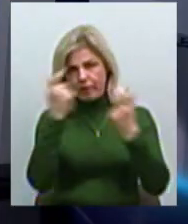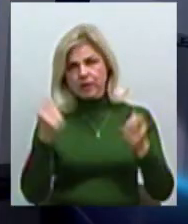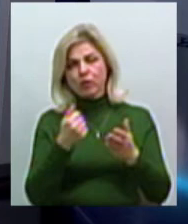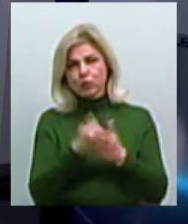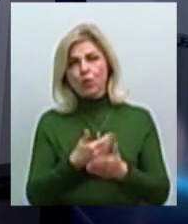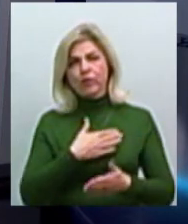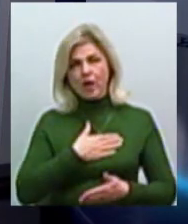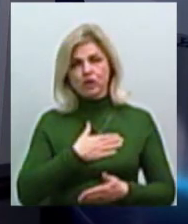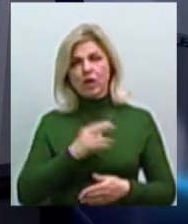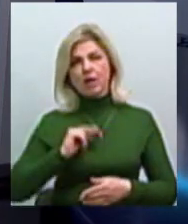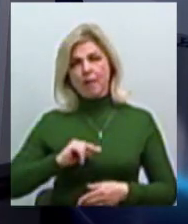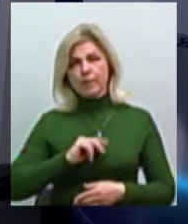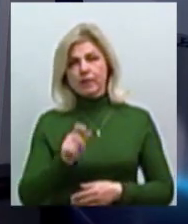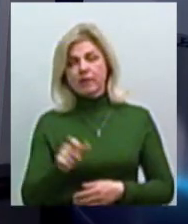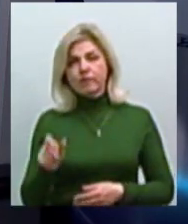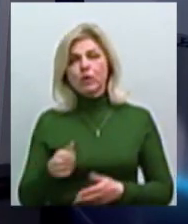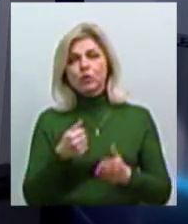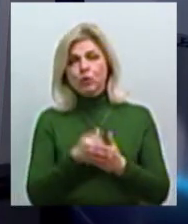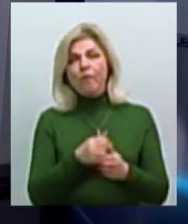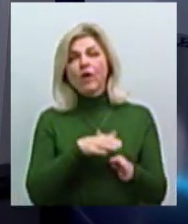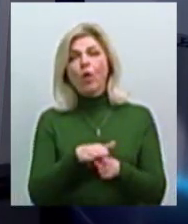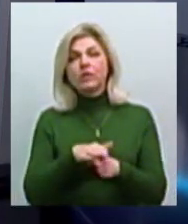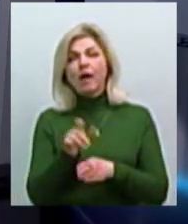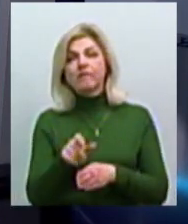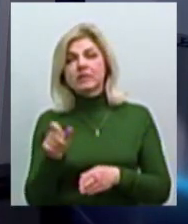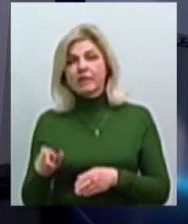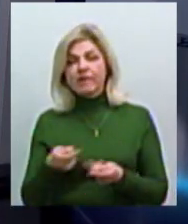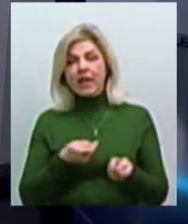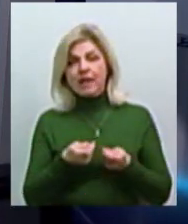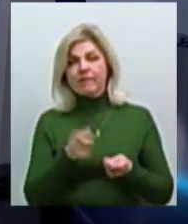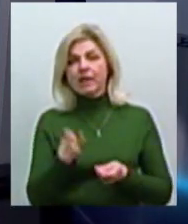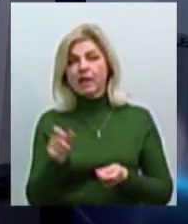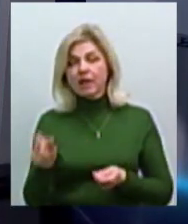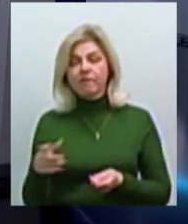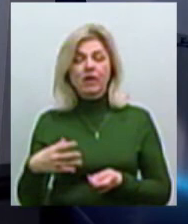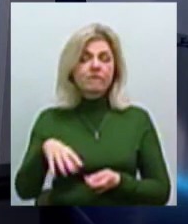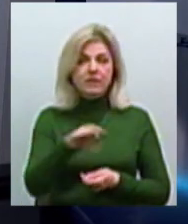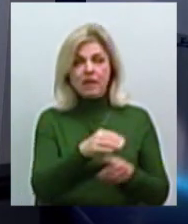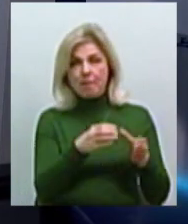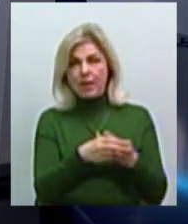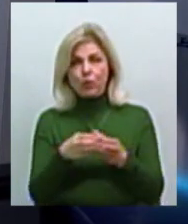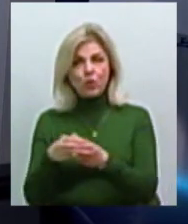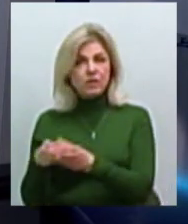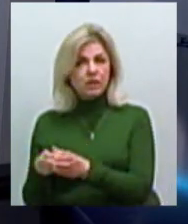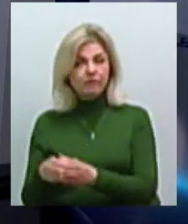наших співробітників, до виконавців, до керівників всіх наших підрозділів. Тому